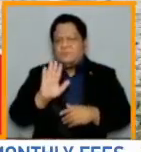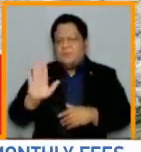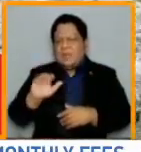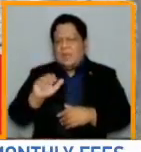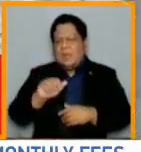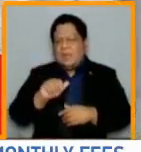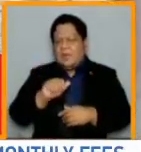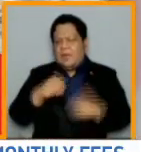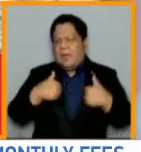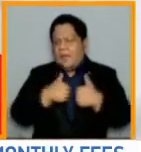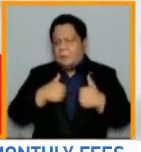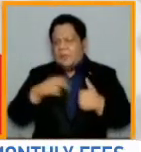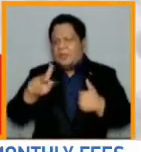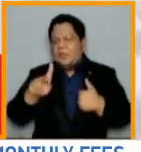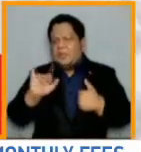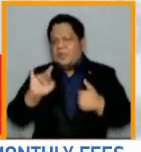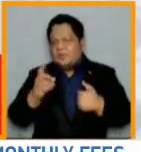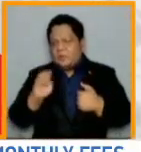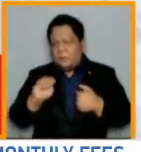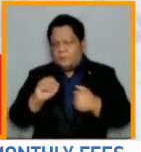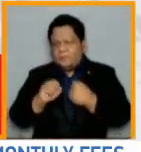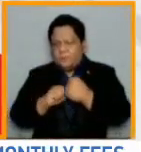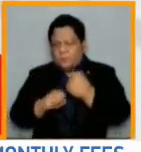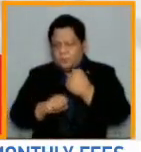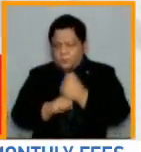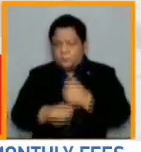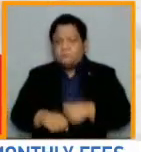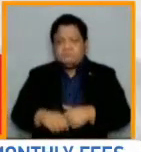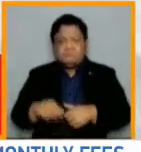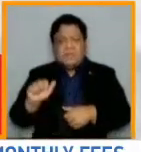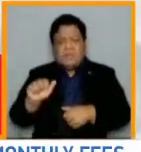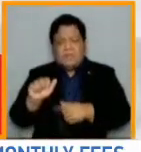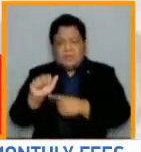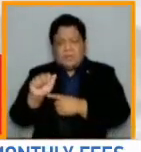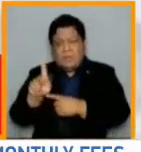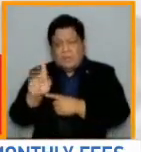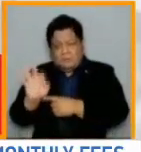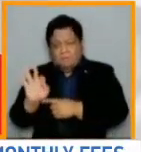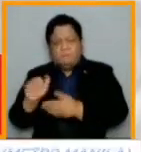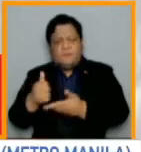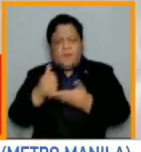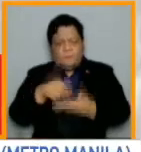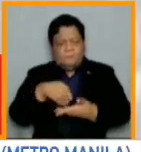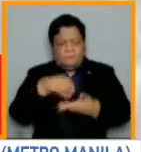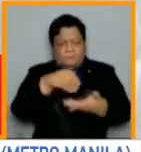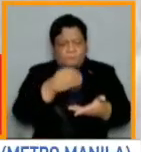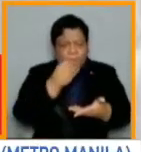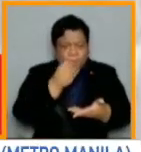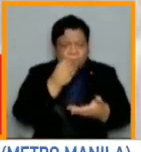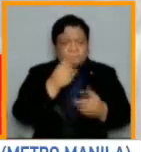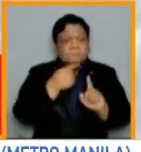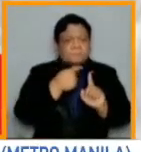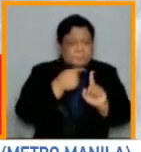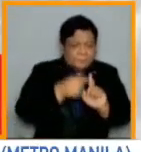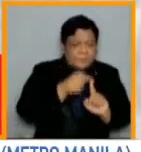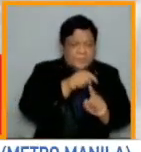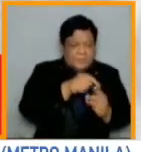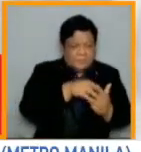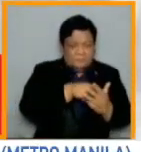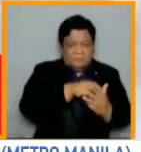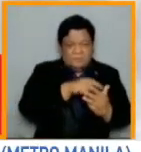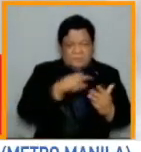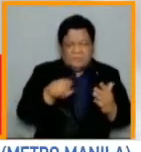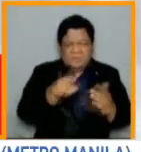ng AKF ng relief goods ang mga nasunugan. Binigyan din ng dog food ang 70 asong naapektuhan ng sunog. Paparangalan rin